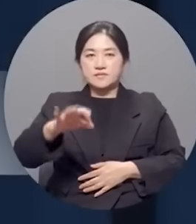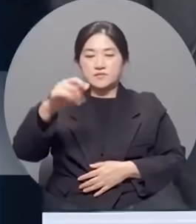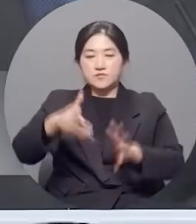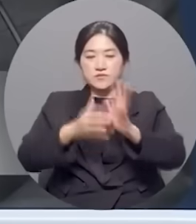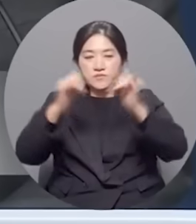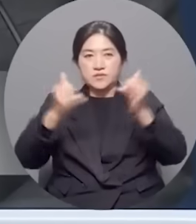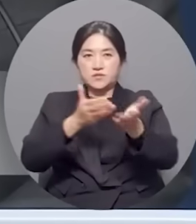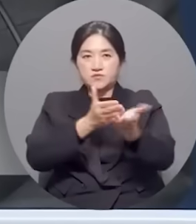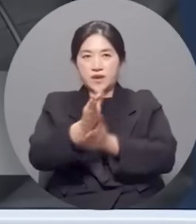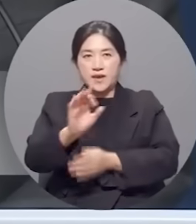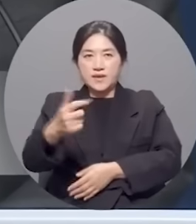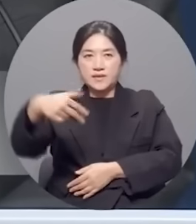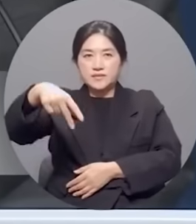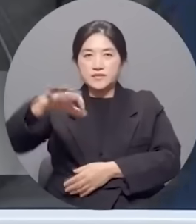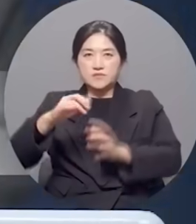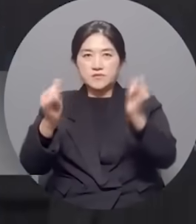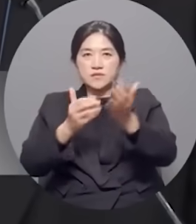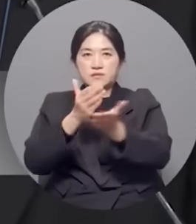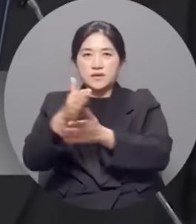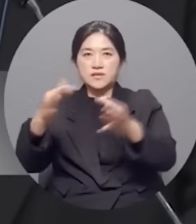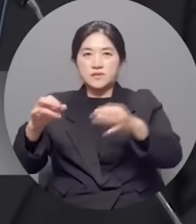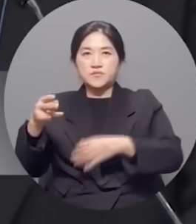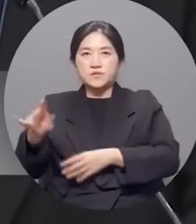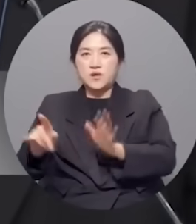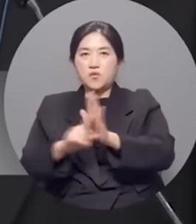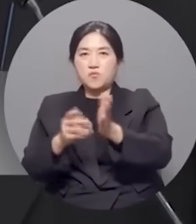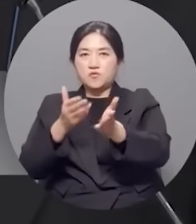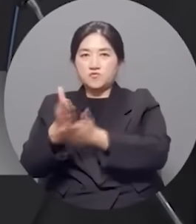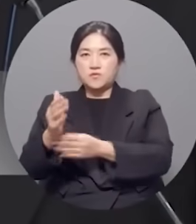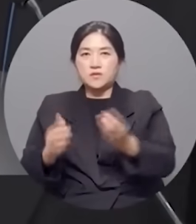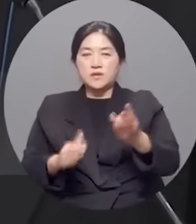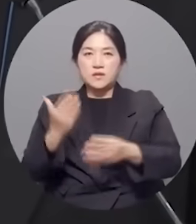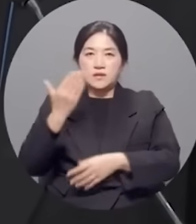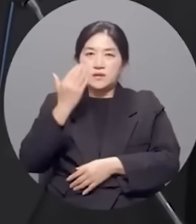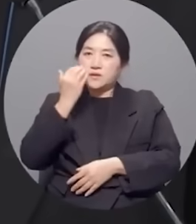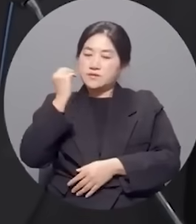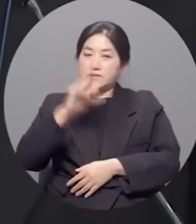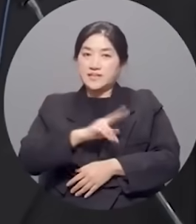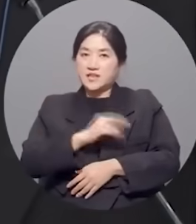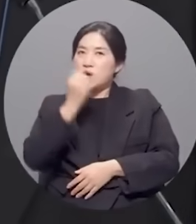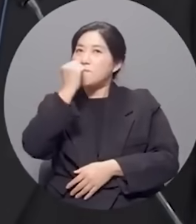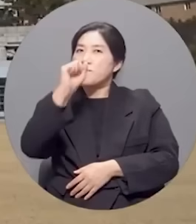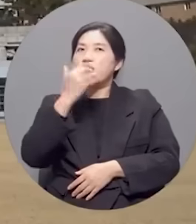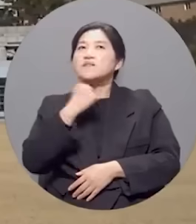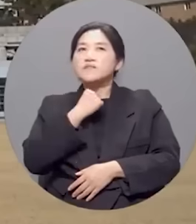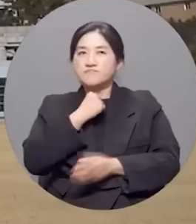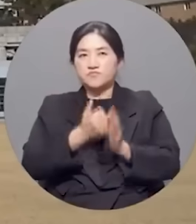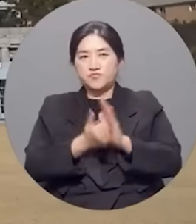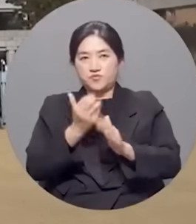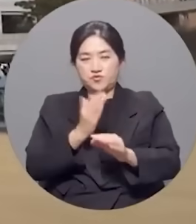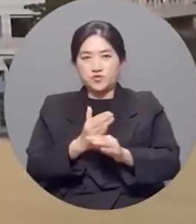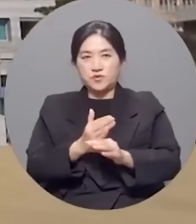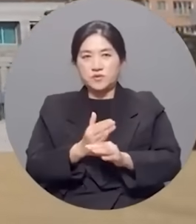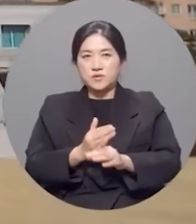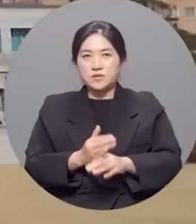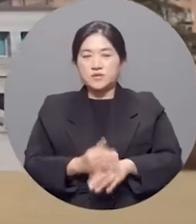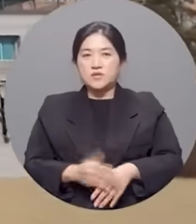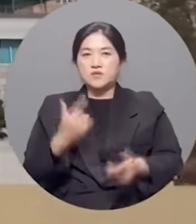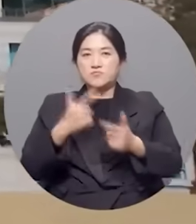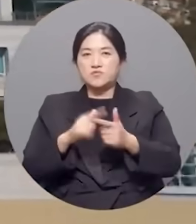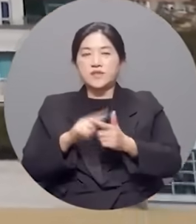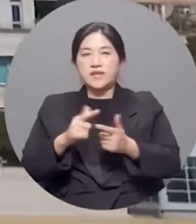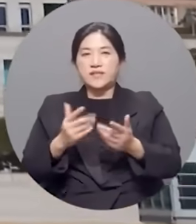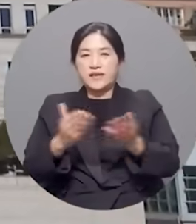시민사회수석, 안상훈 사회수석, 김은혜 홍보수석은 총선 출마를 희망하고 있습니다. 엑스포 유치 업무를